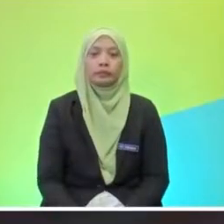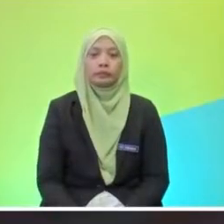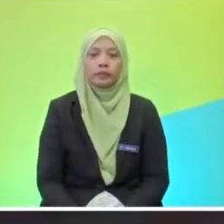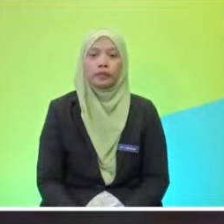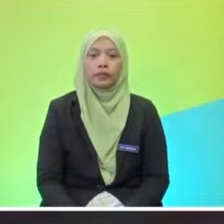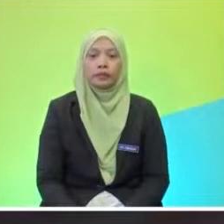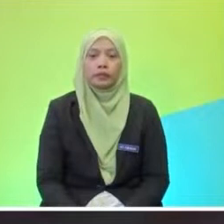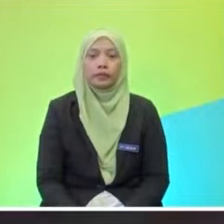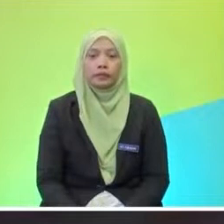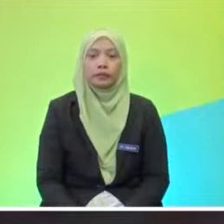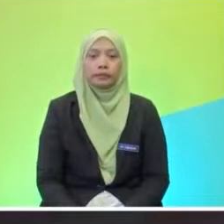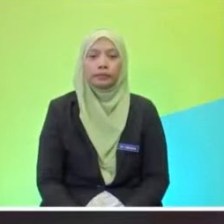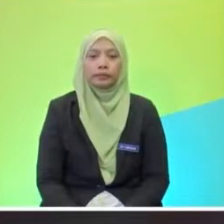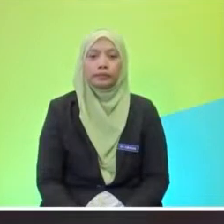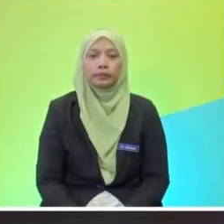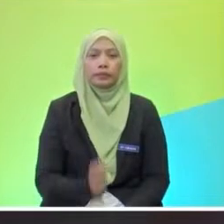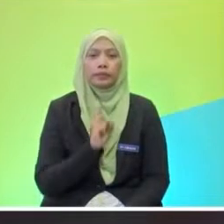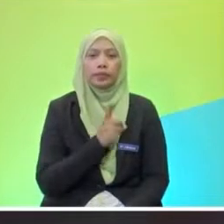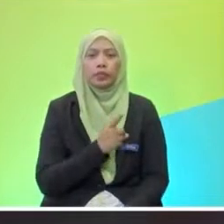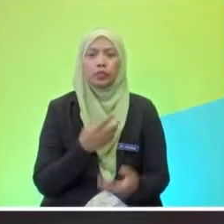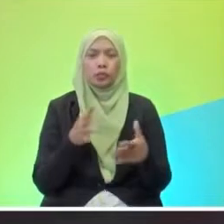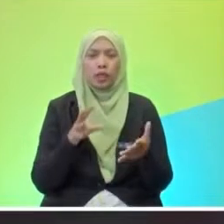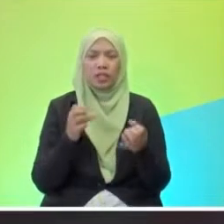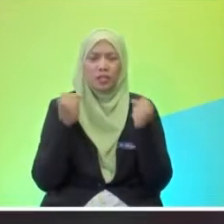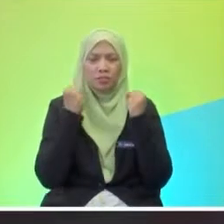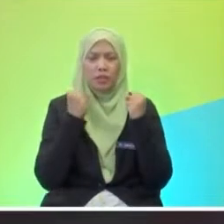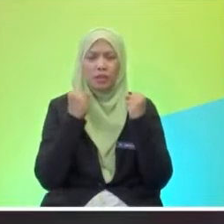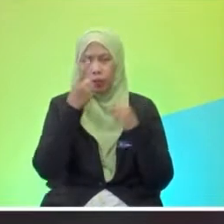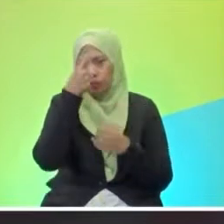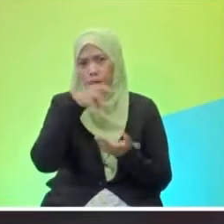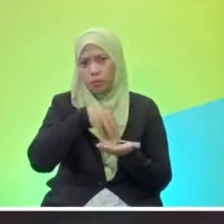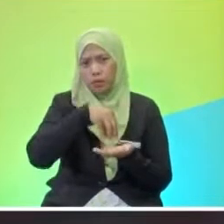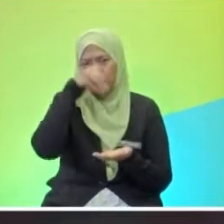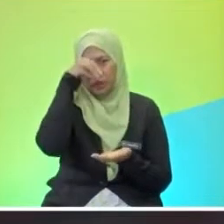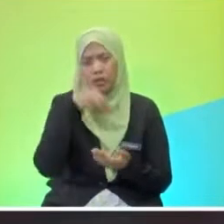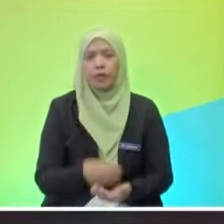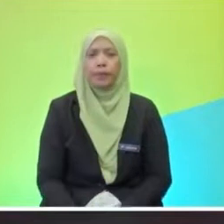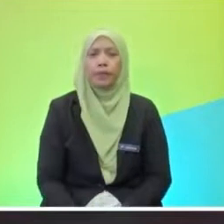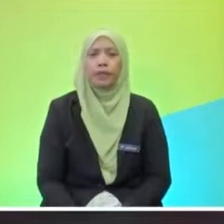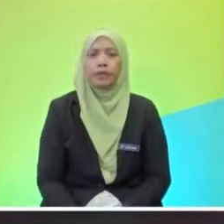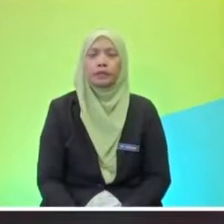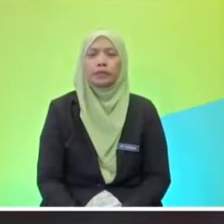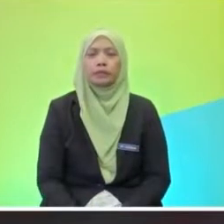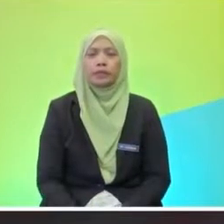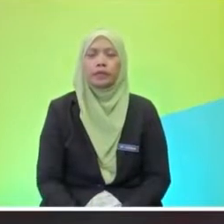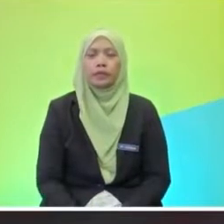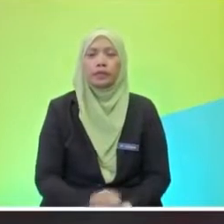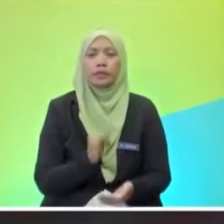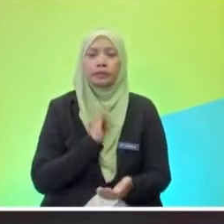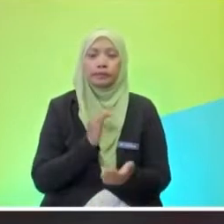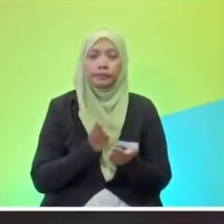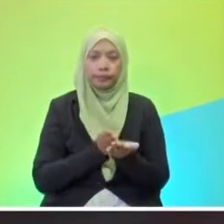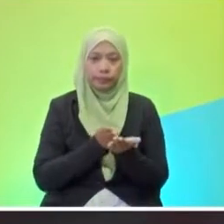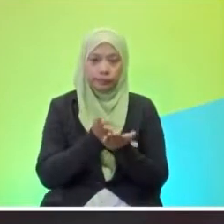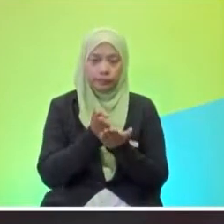lagi Sebenarnya kita tidak belajar Nah teruskan pembelajaran kita pada Ini istriku Oke saya terus sekali lagi